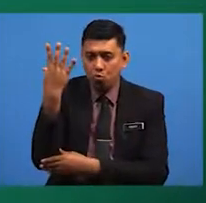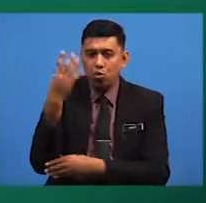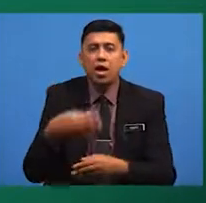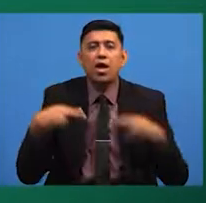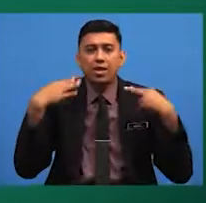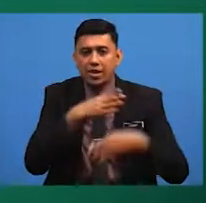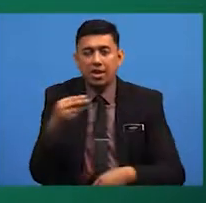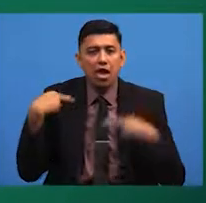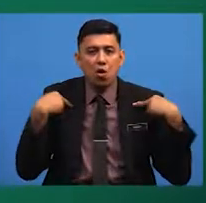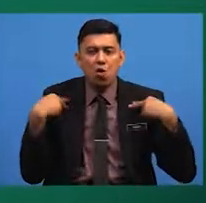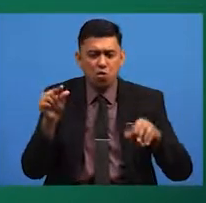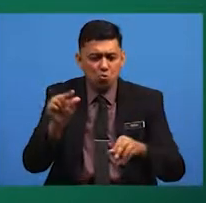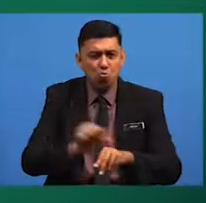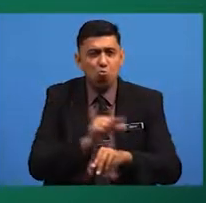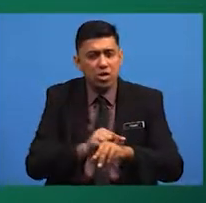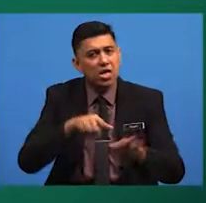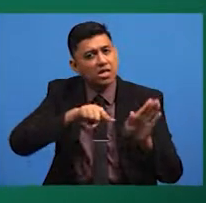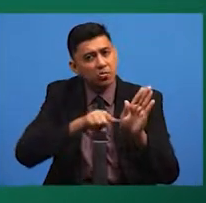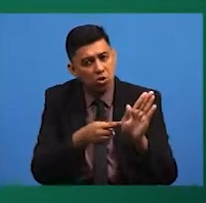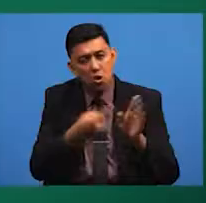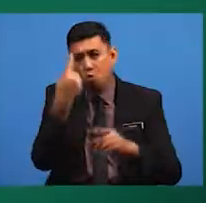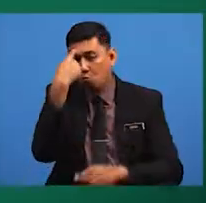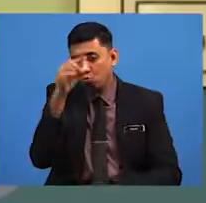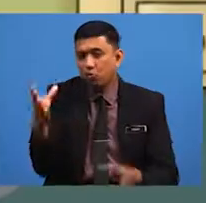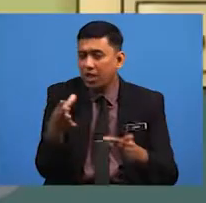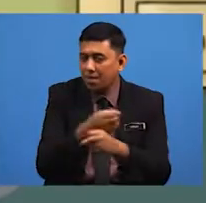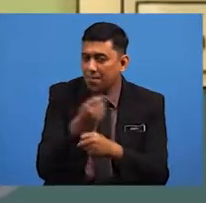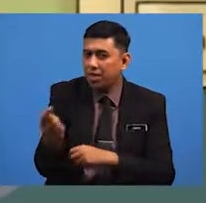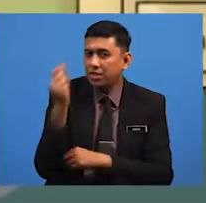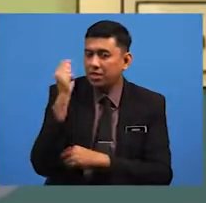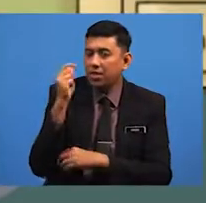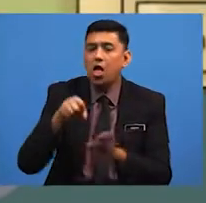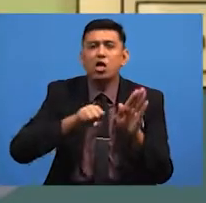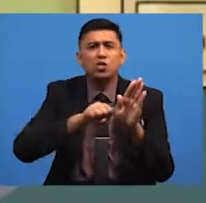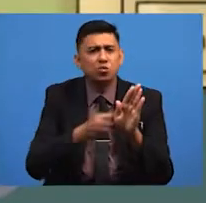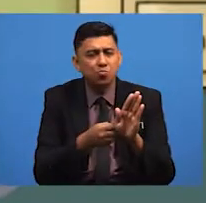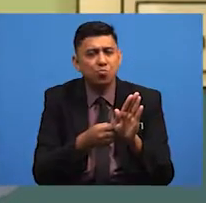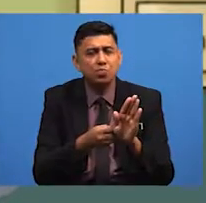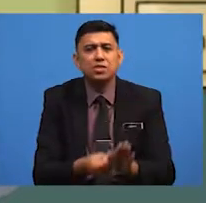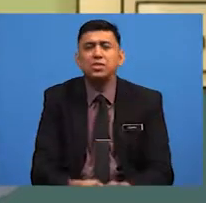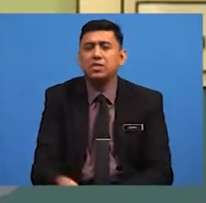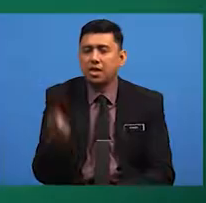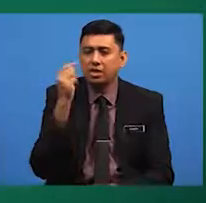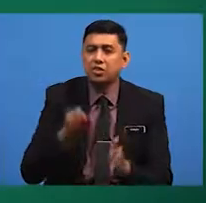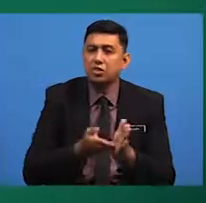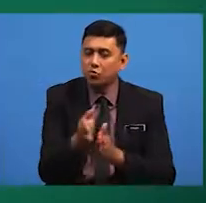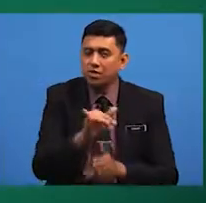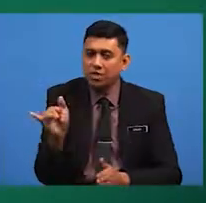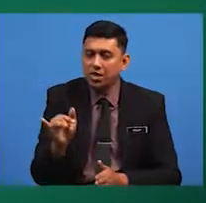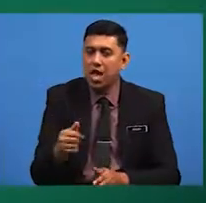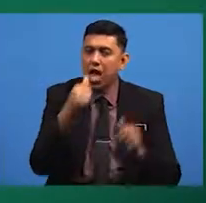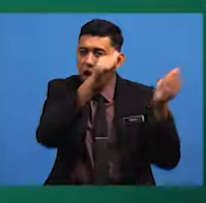semula untuk menjaga tenaga sub saget seterusnya yelah